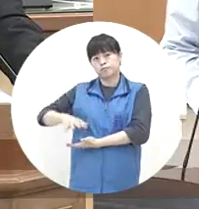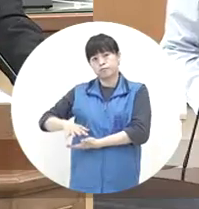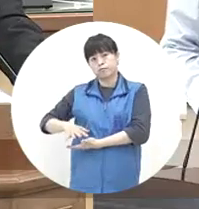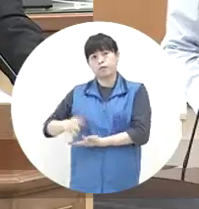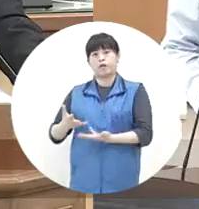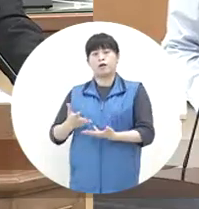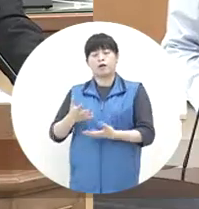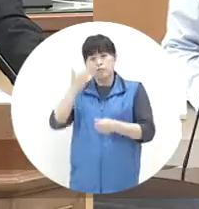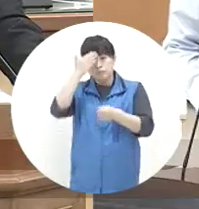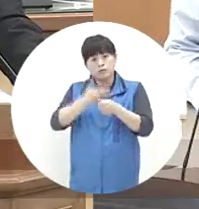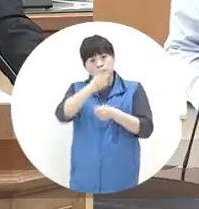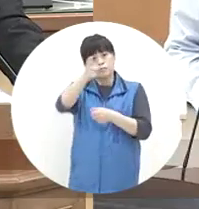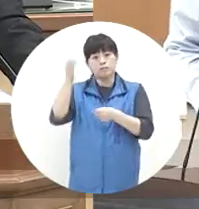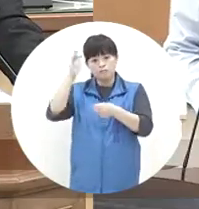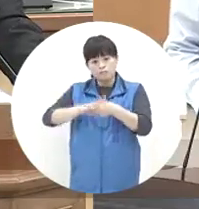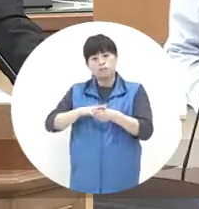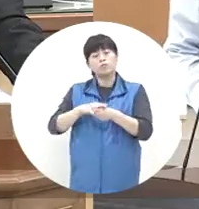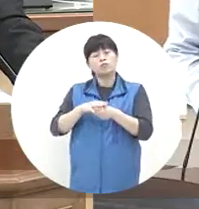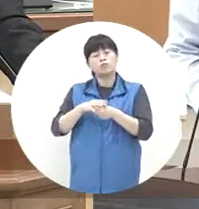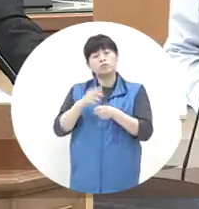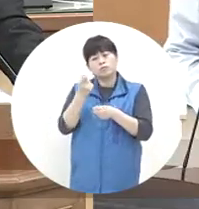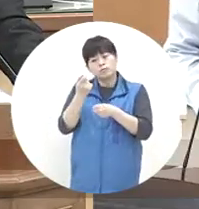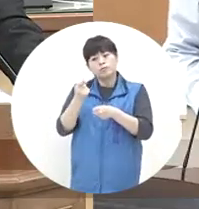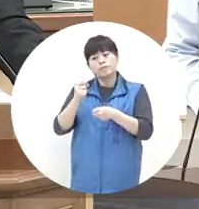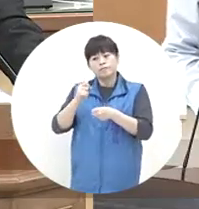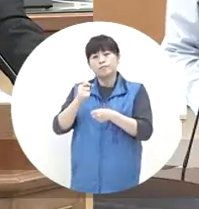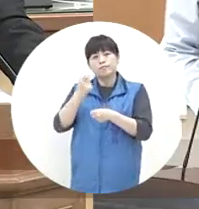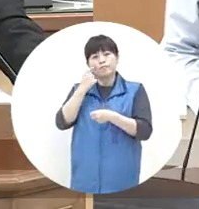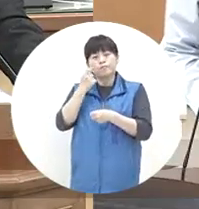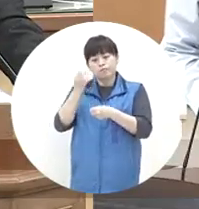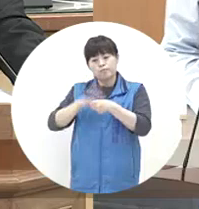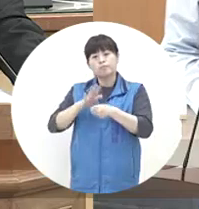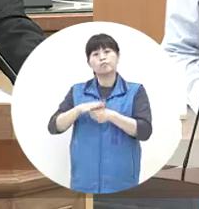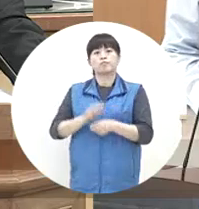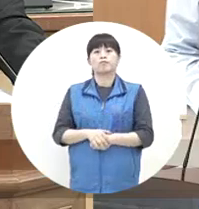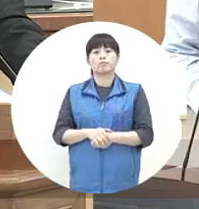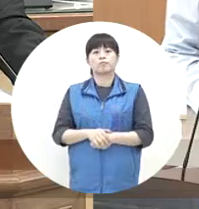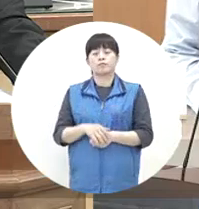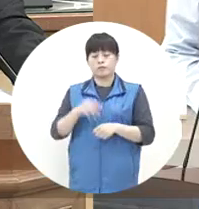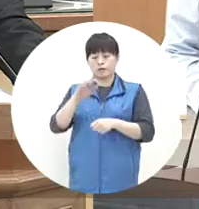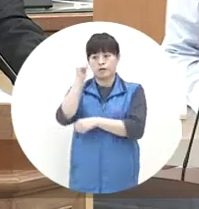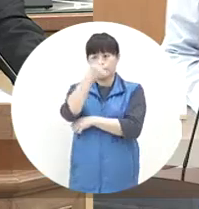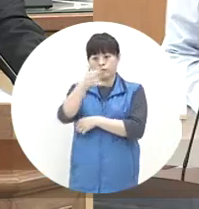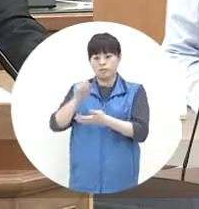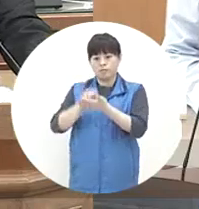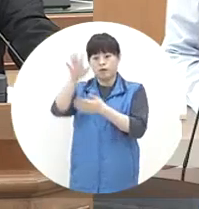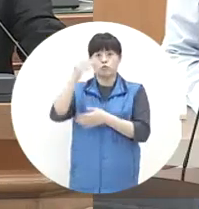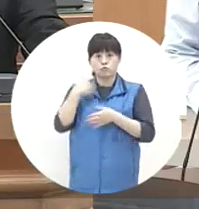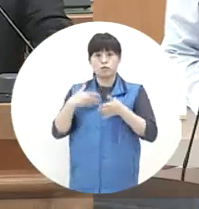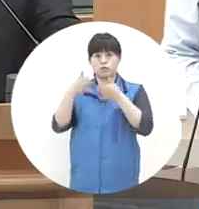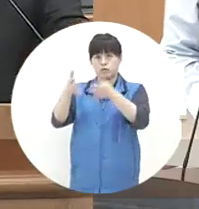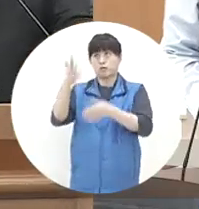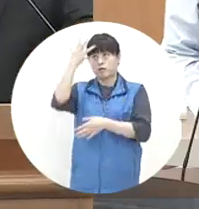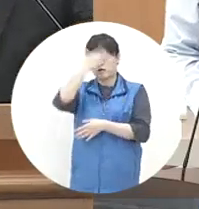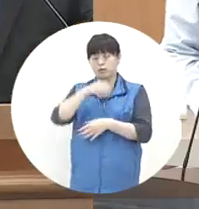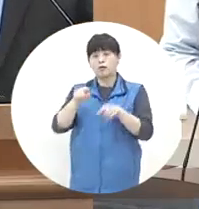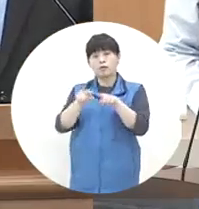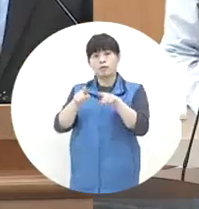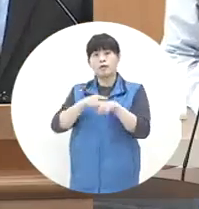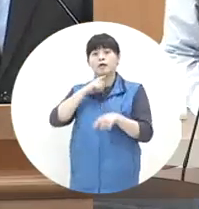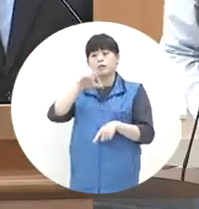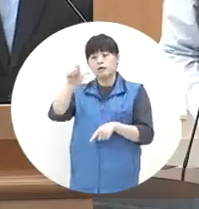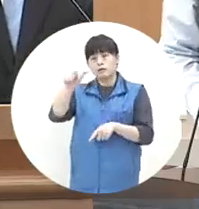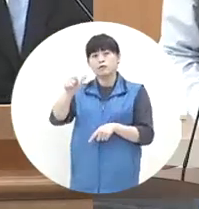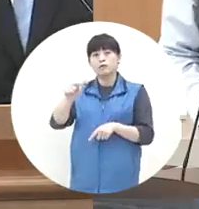哦，让补助他们多少增加一点这样子。 其实跟议座报告，如果真的对65岁以上一般的老人家，我们还是要